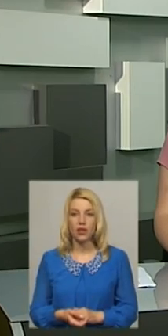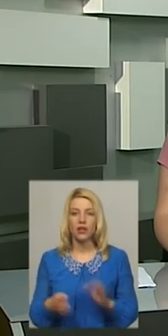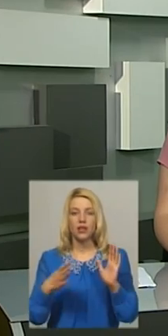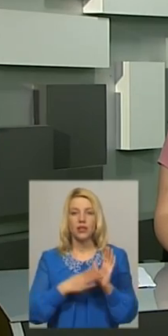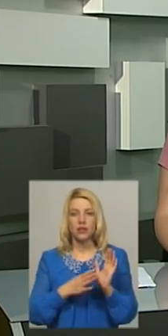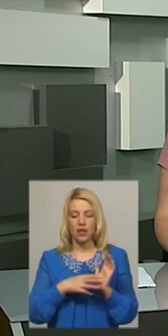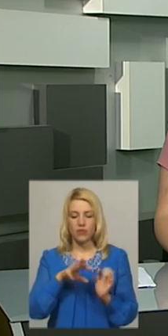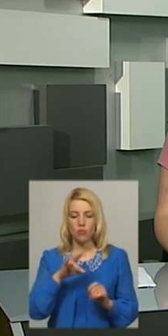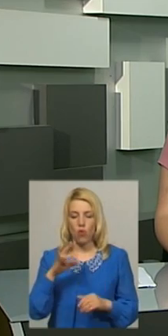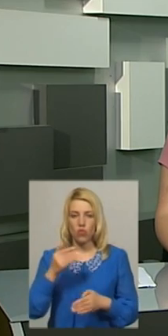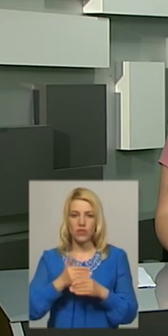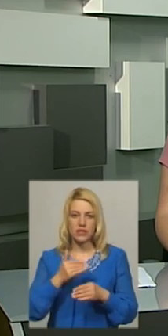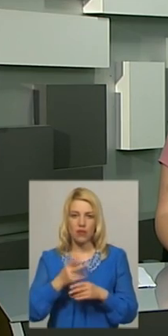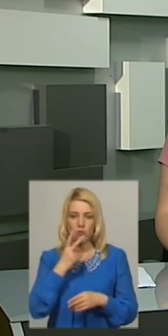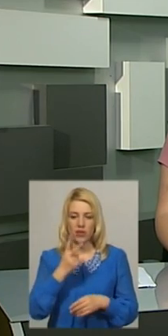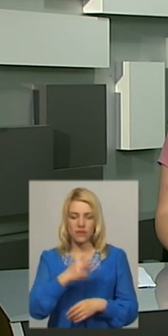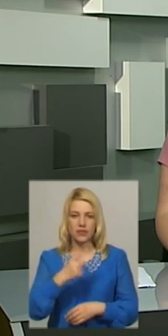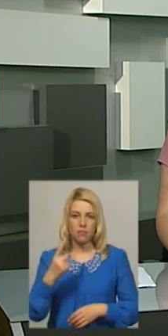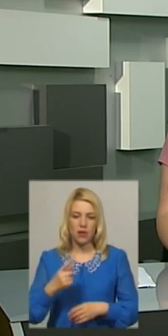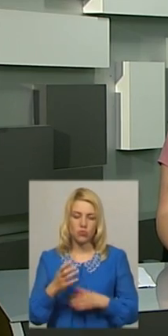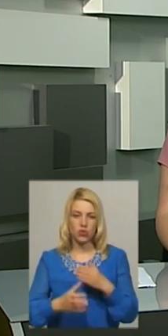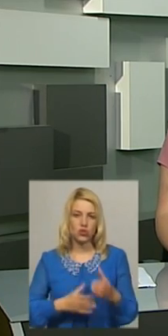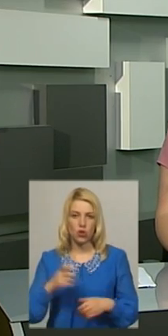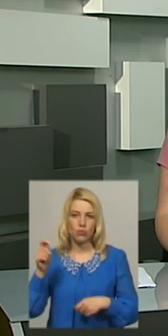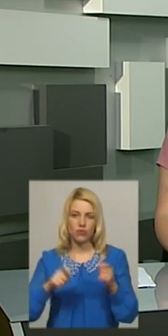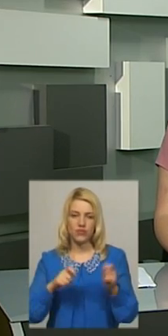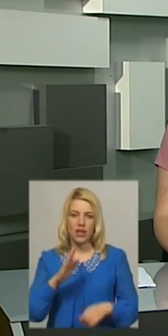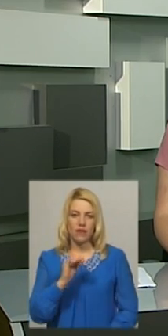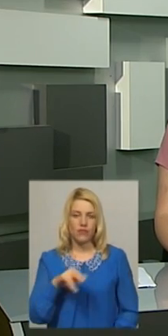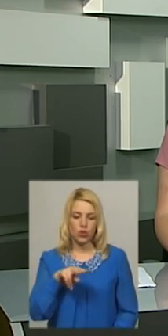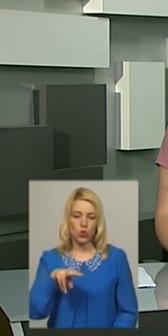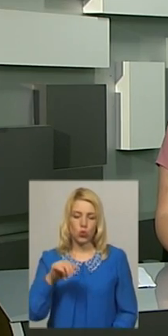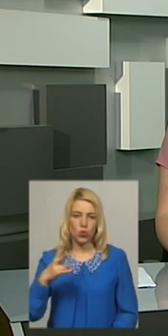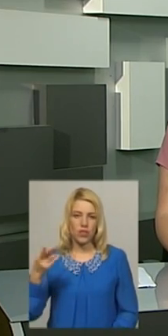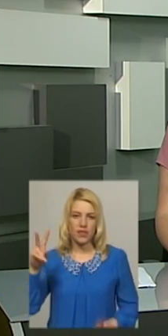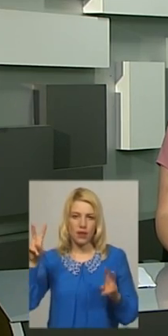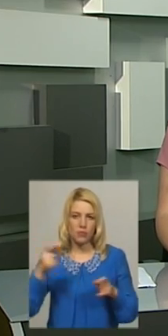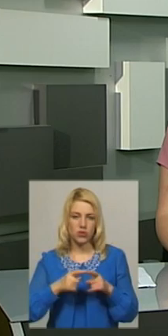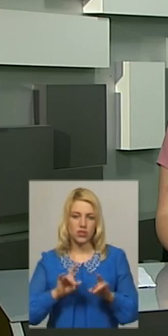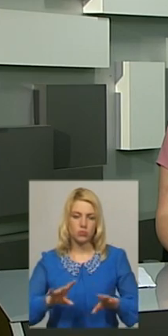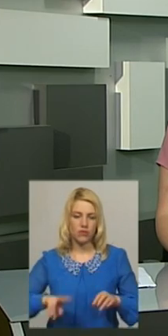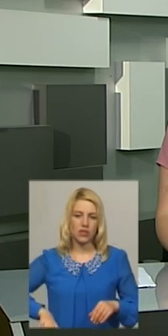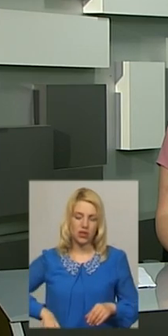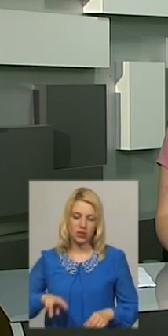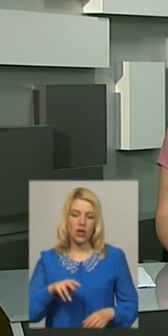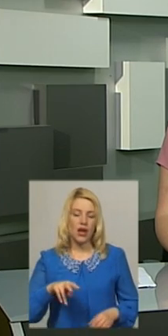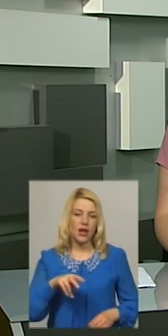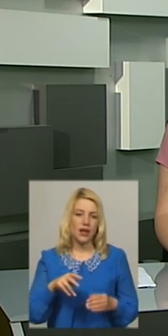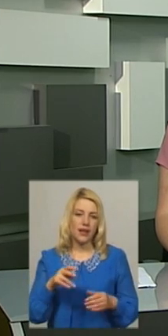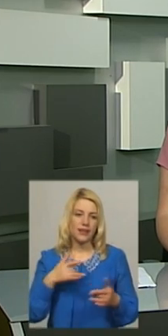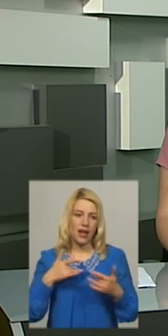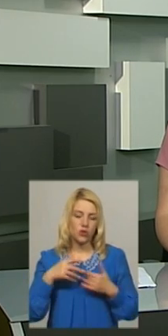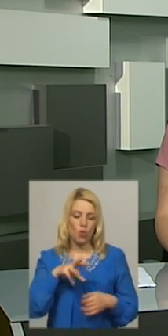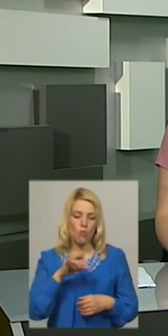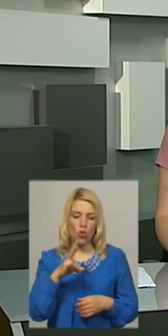9 моновистав покажуть на 21-му міжнародному фестивалі «Відлуння» у Хмельницькому. Про це розповів директор монотеатру «Кут» Володимир Смотритель.